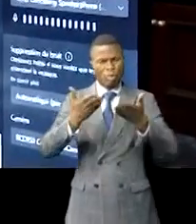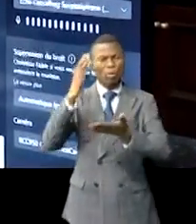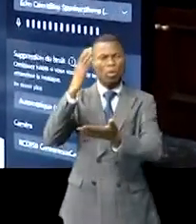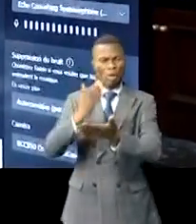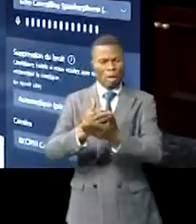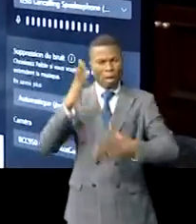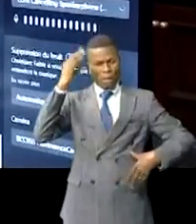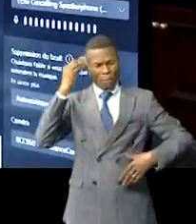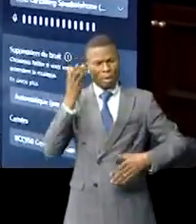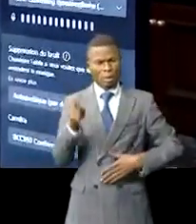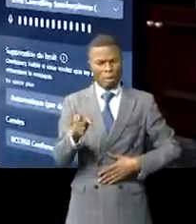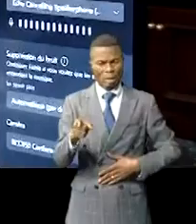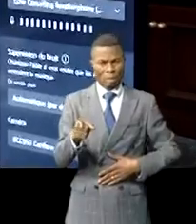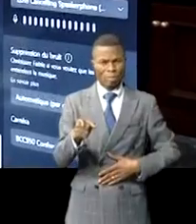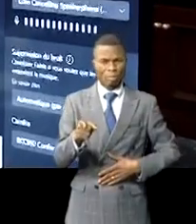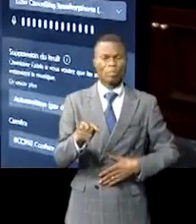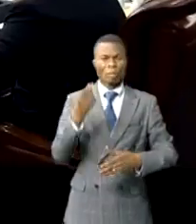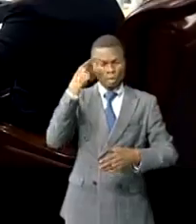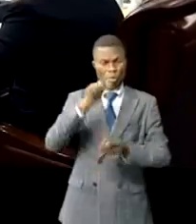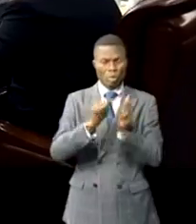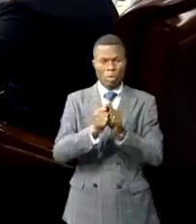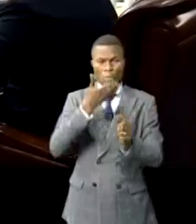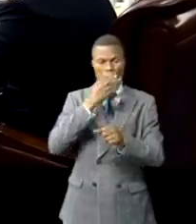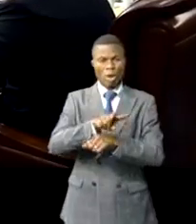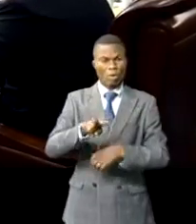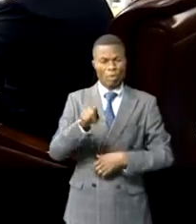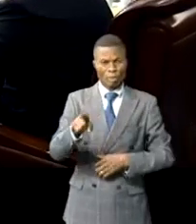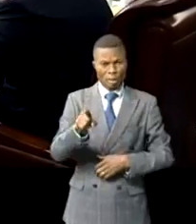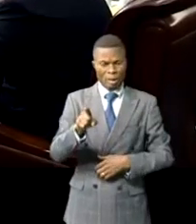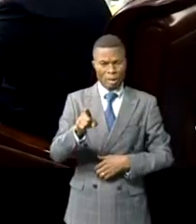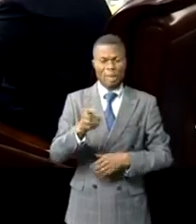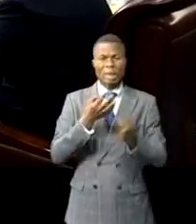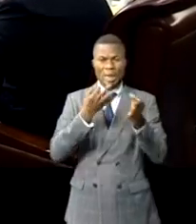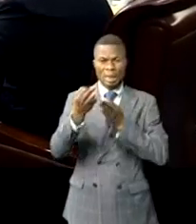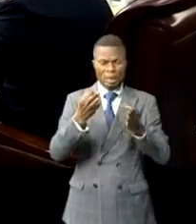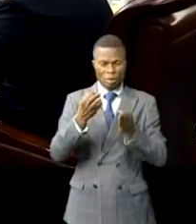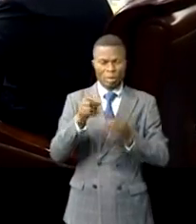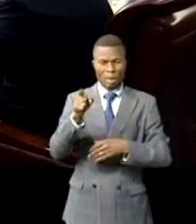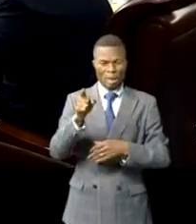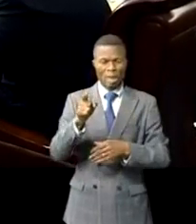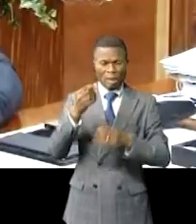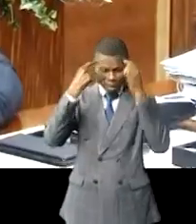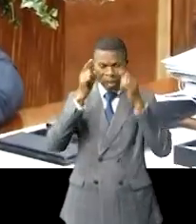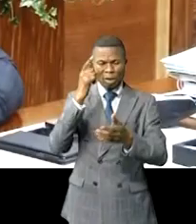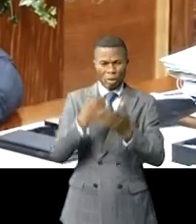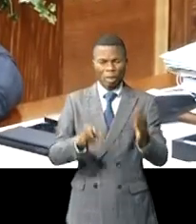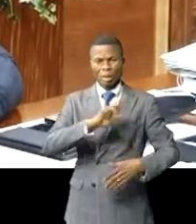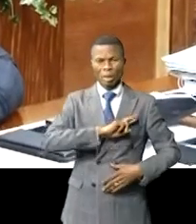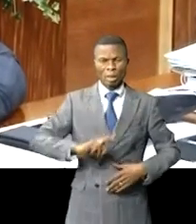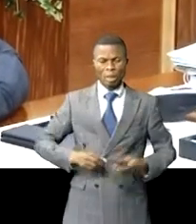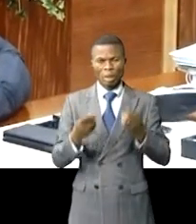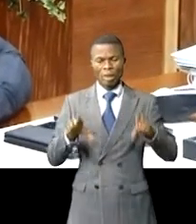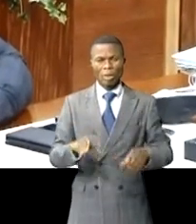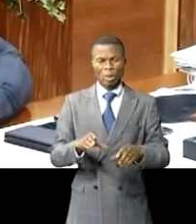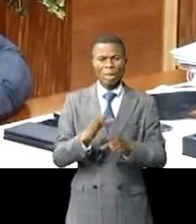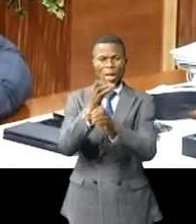finir avec cette maladie. Concernant la Covid-19, il ressort de cette entrevue que la RDC recevra